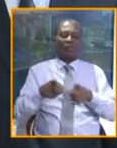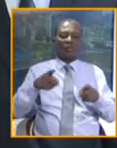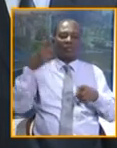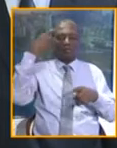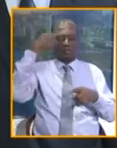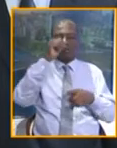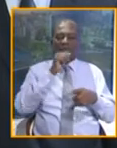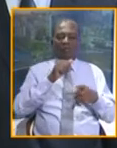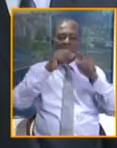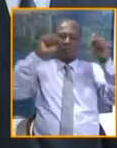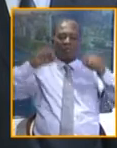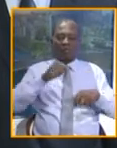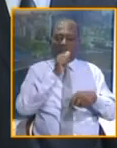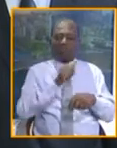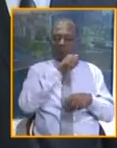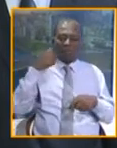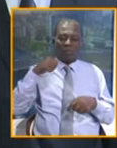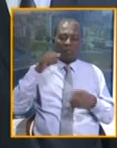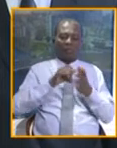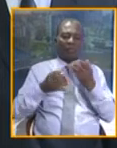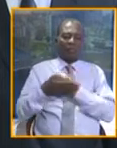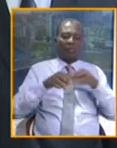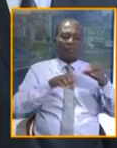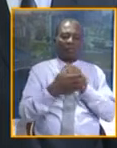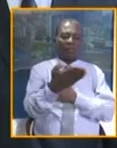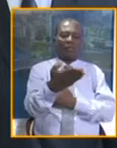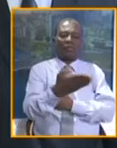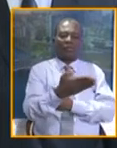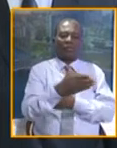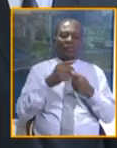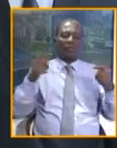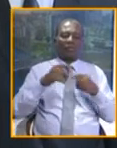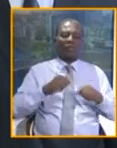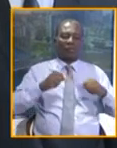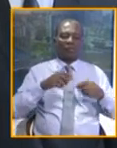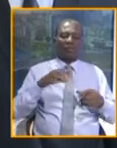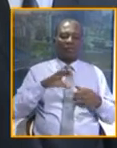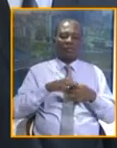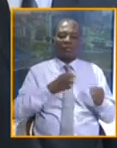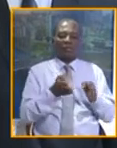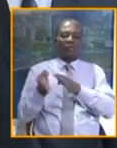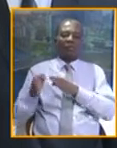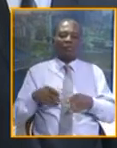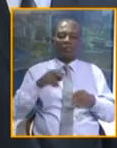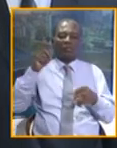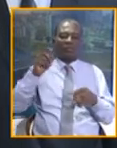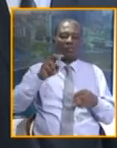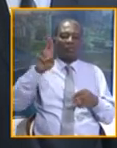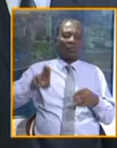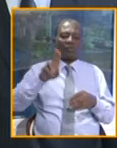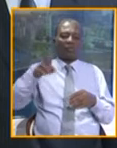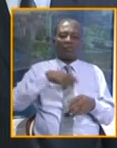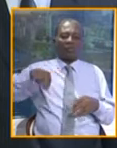du secteur privé. C'est ce que nous avons fait ce matin de façon très efficace, de manière très utile. Nous avons